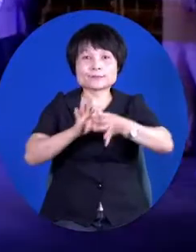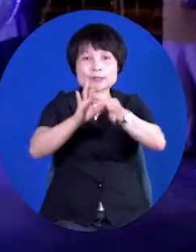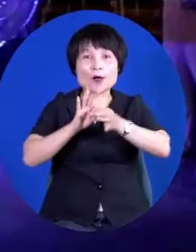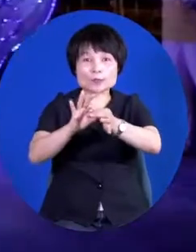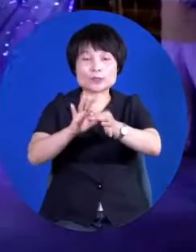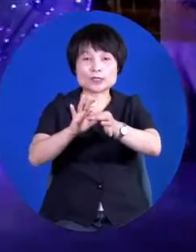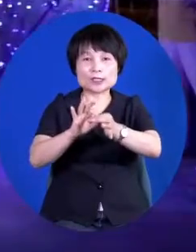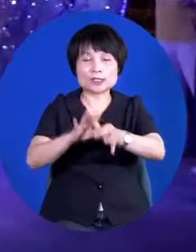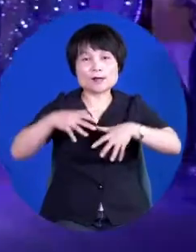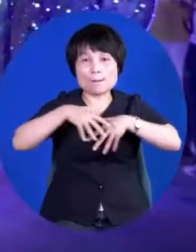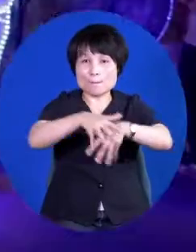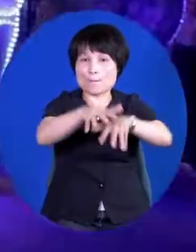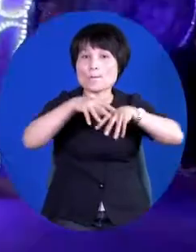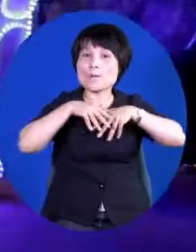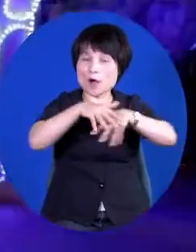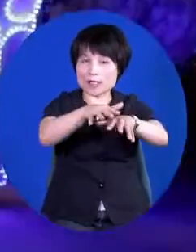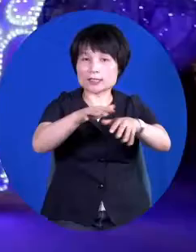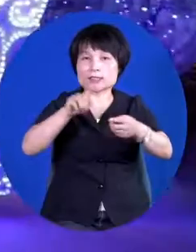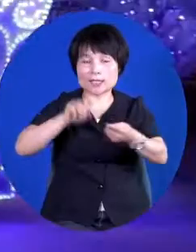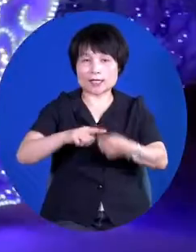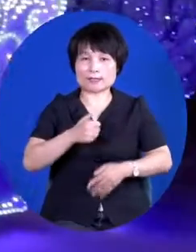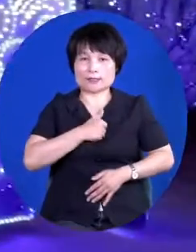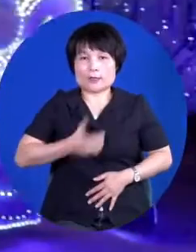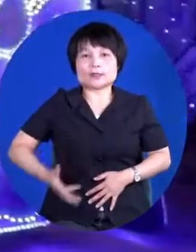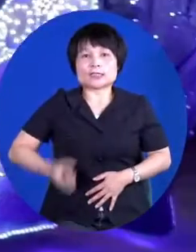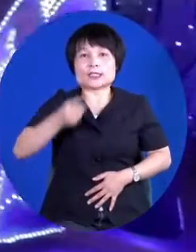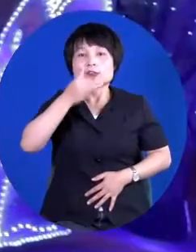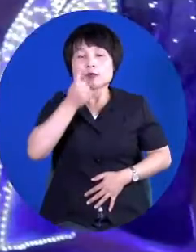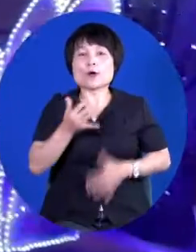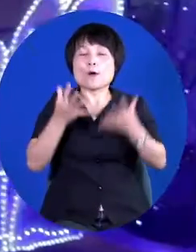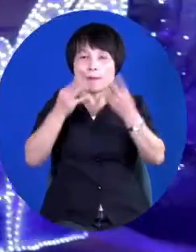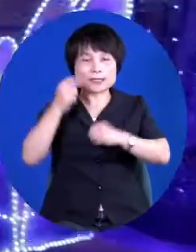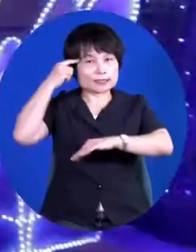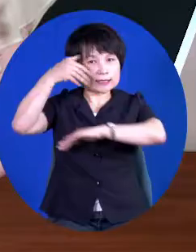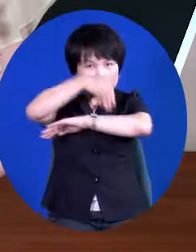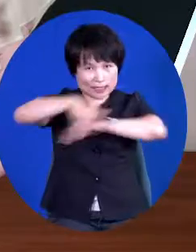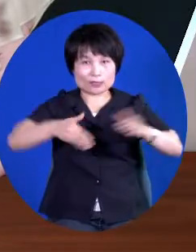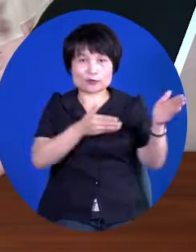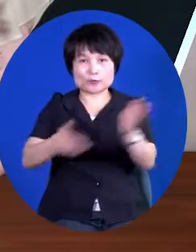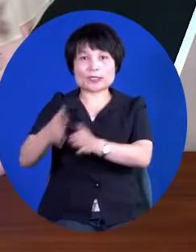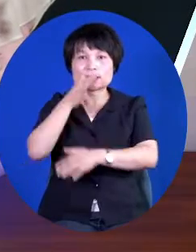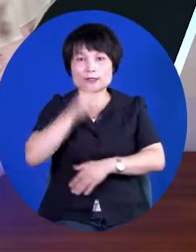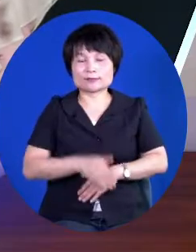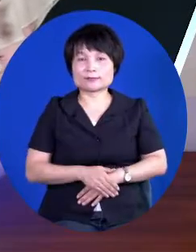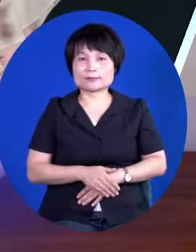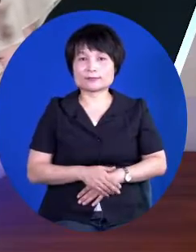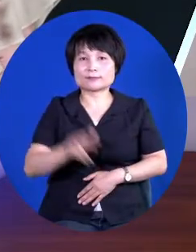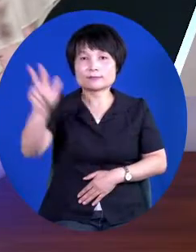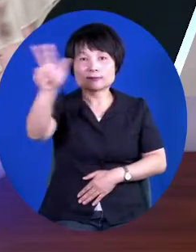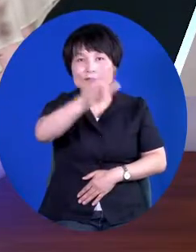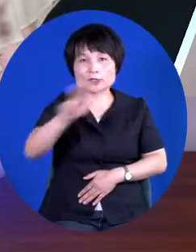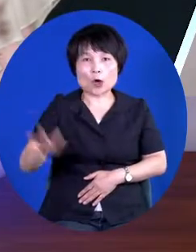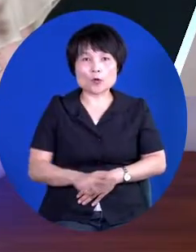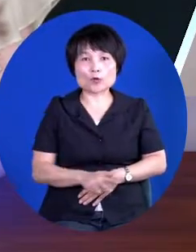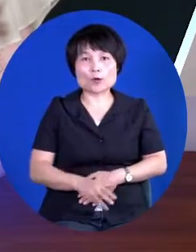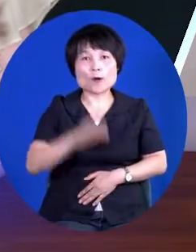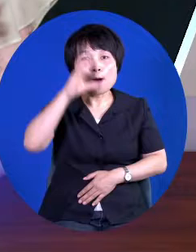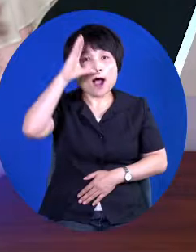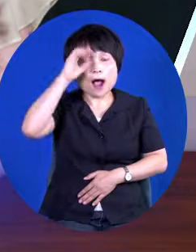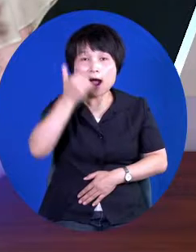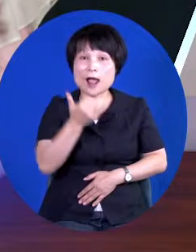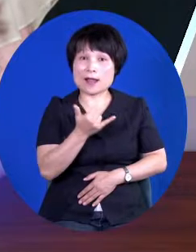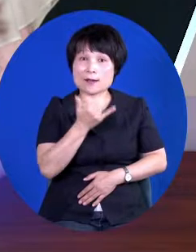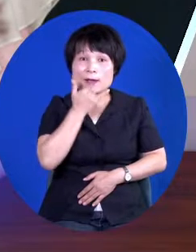자부심을 갖고 있으며 관람객 참여도를 강화해 나갈 예정이라고 밝혔습니다. 전국 최대의 밤 주산지인